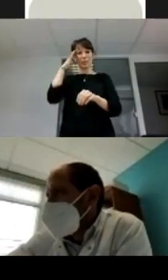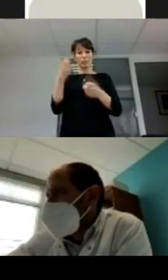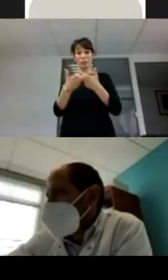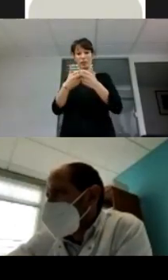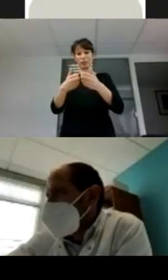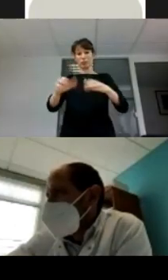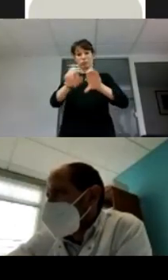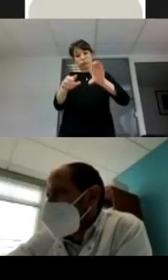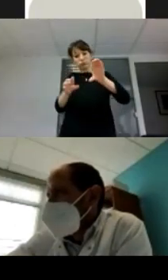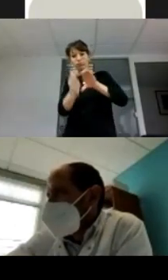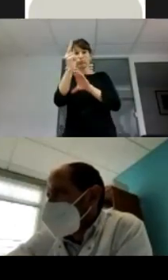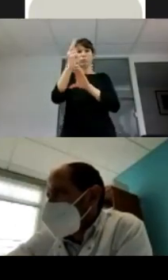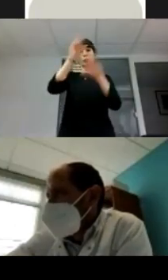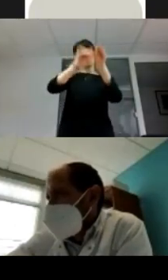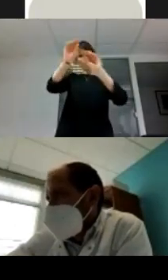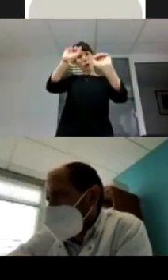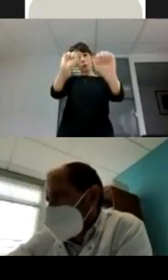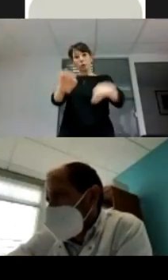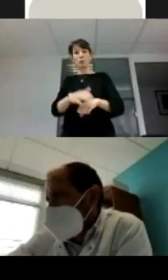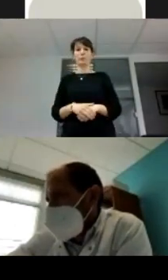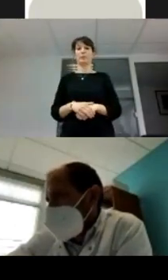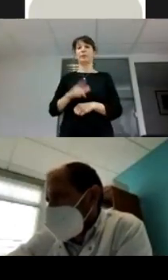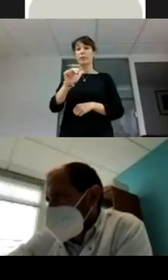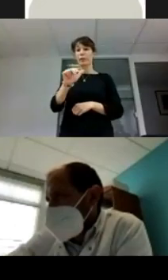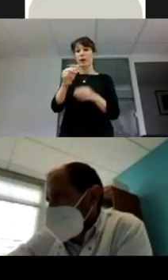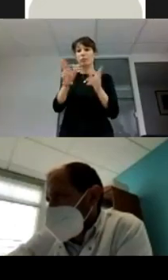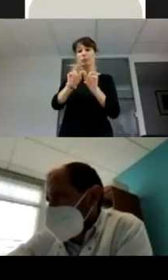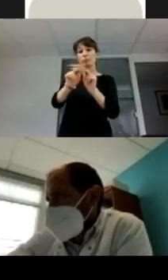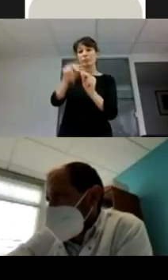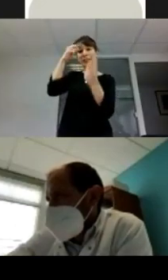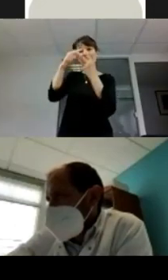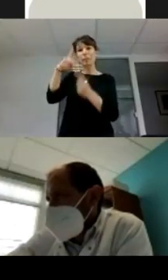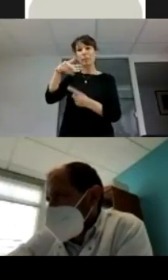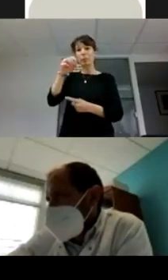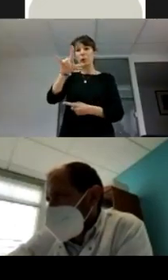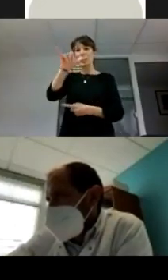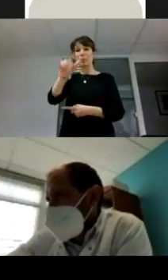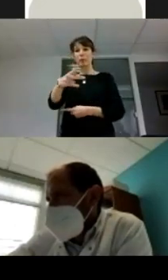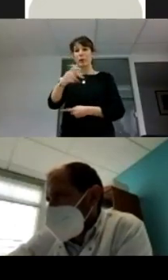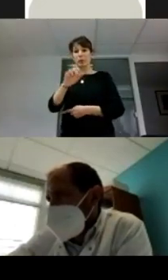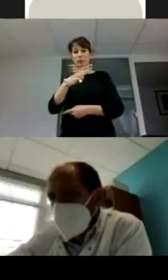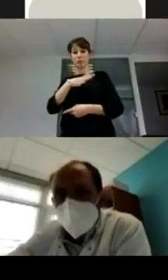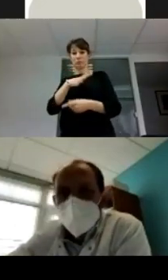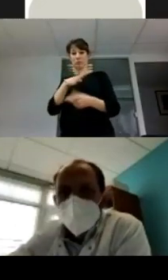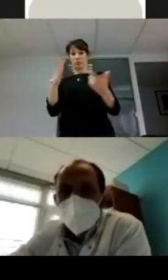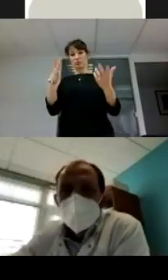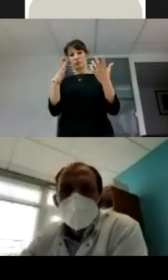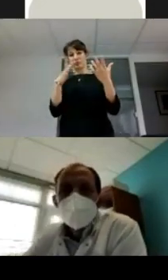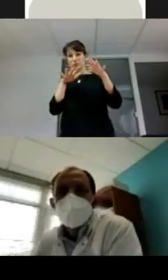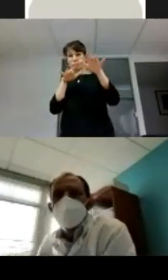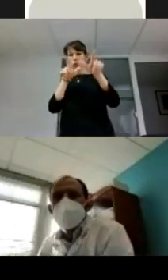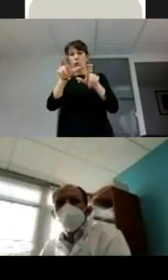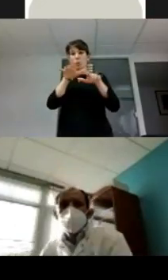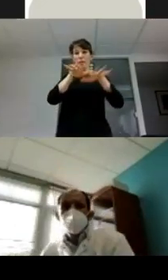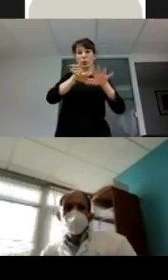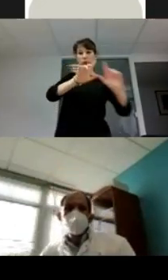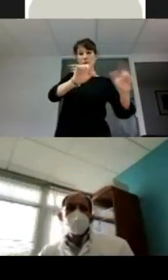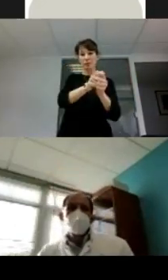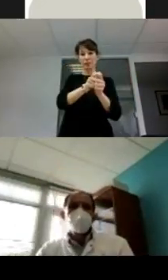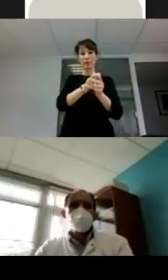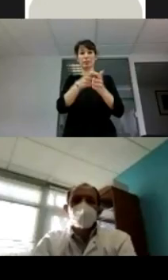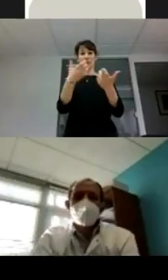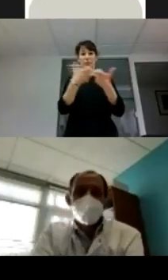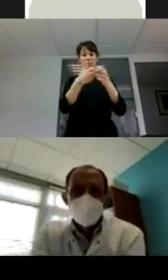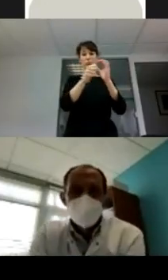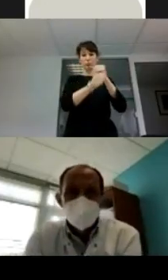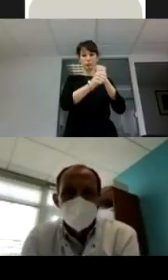diagnostiqué tôt et prévenu par l'exérèse endoscopique lors de coloscopie, ce dont nous allons parler, des polypes. Il existe une stratégie de dépistage